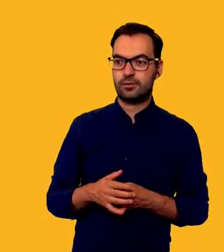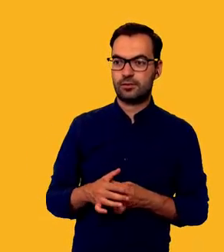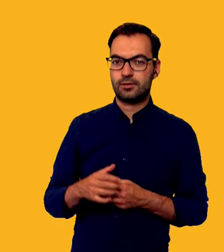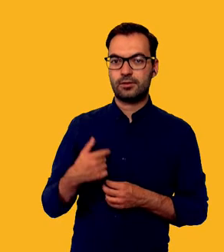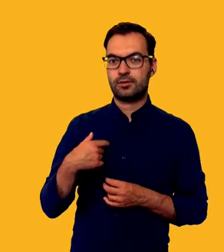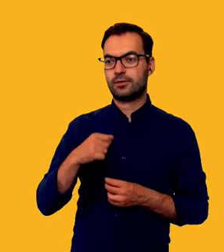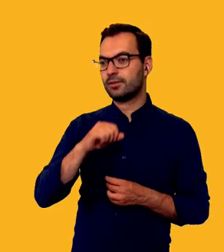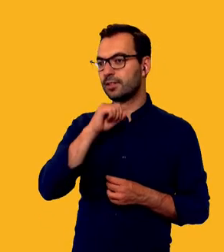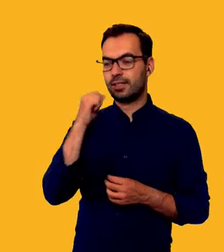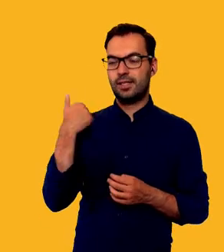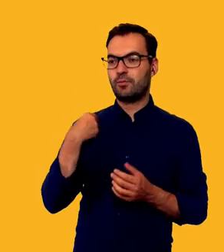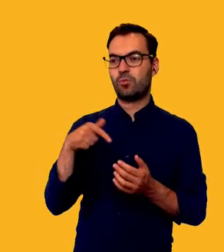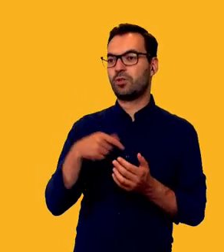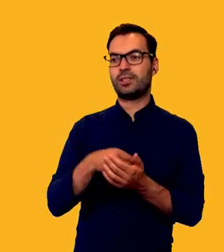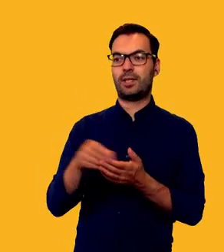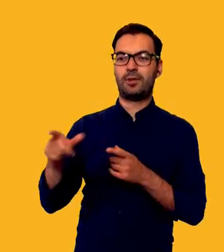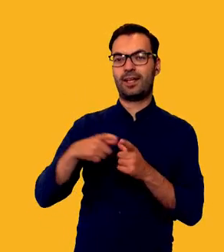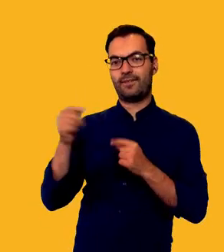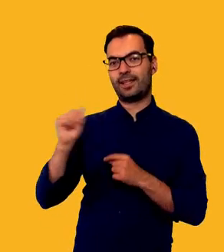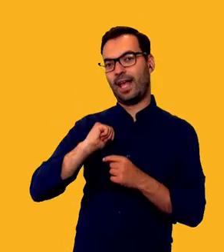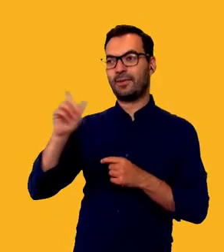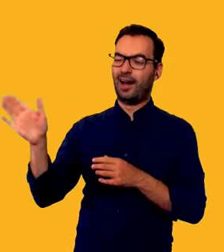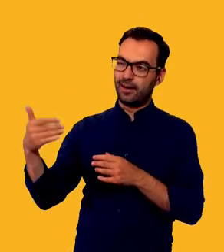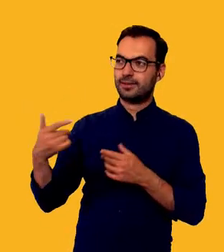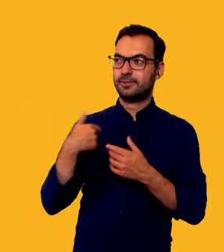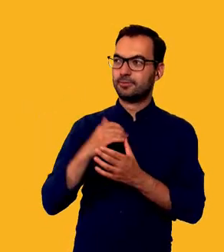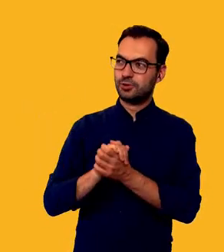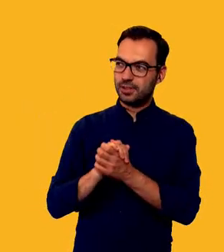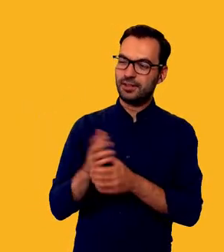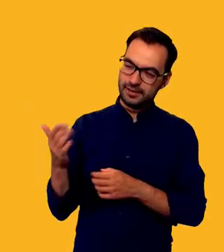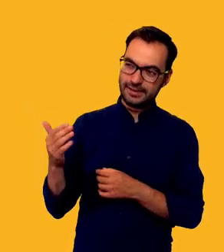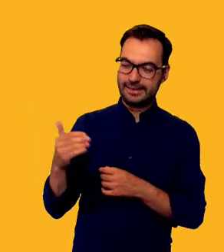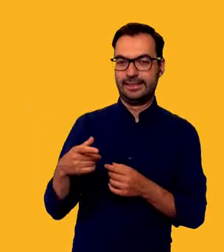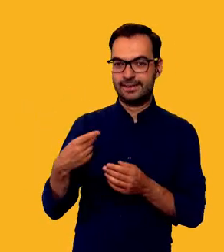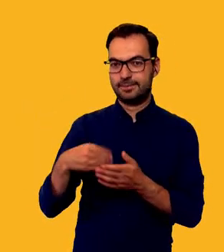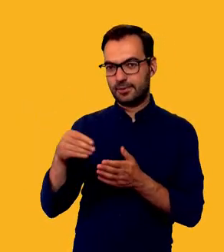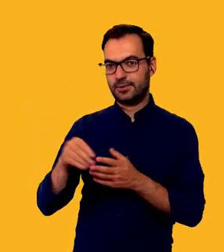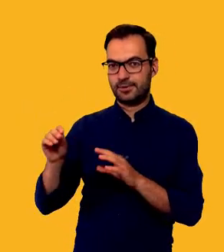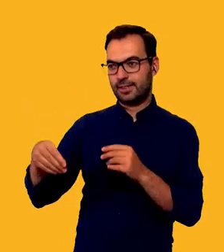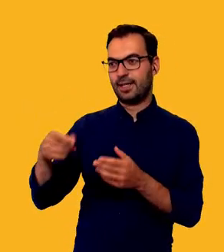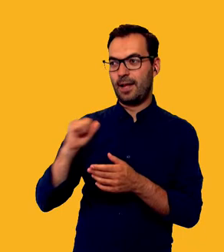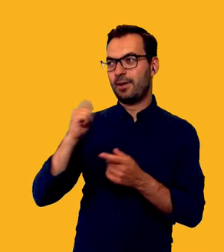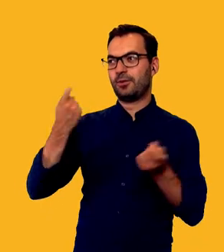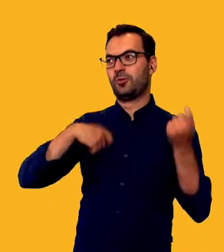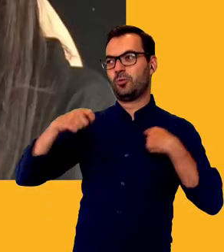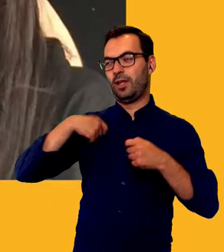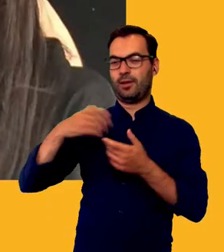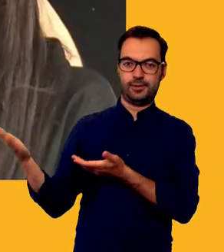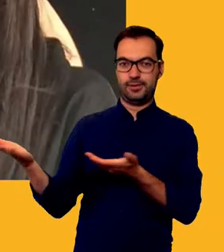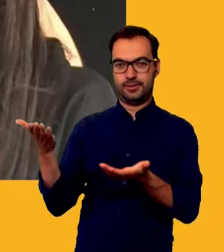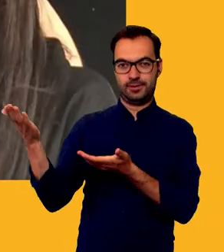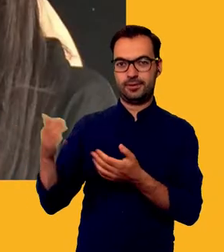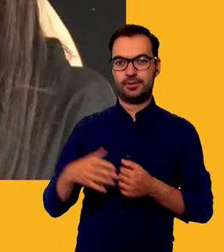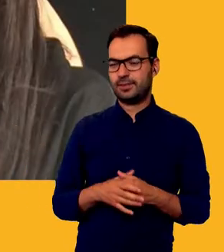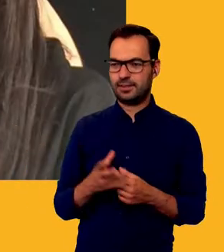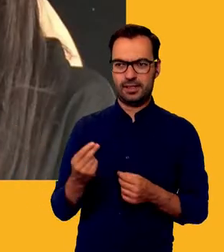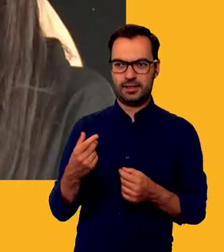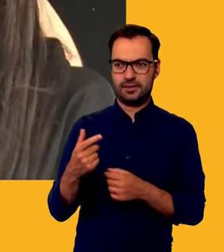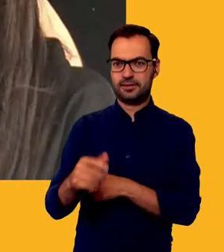Że ja nigdy nie zapłaciłam żadnej gwieździe za to, żeby się ze mną przyjaźniła, nigdy nie zapłacić za to, żeby jakakolwiek gwiazda kupiła moją